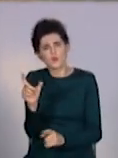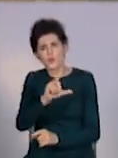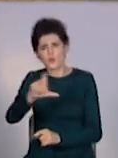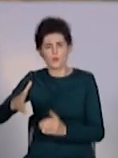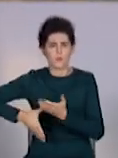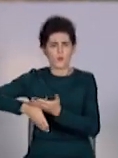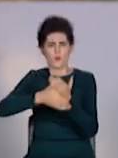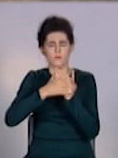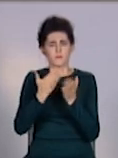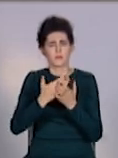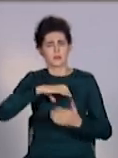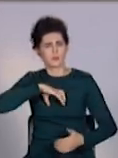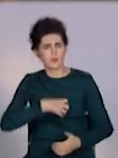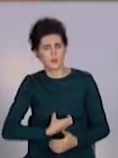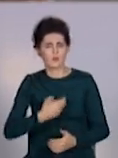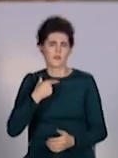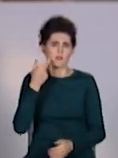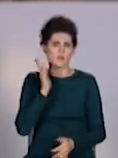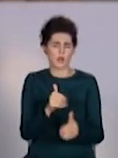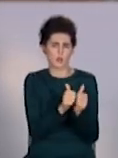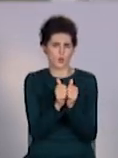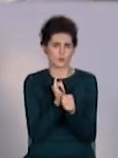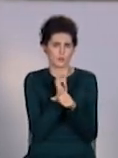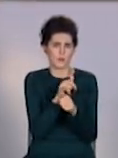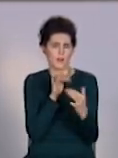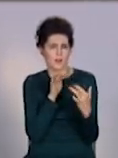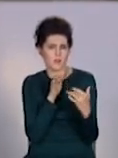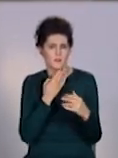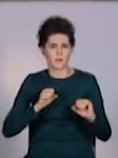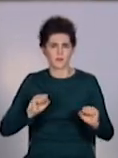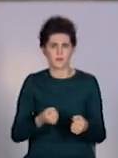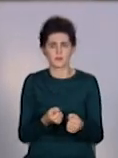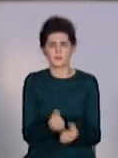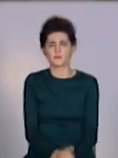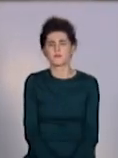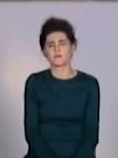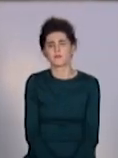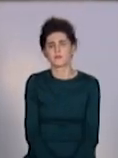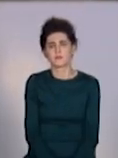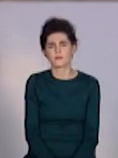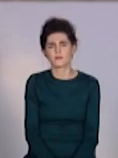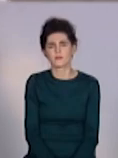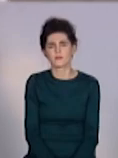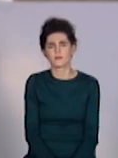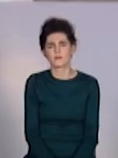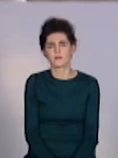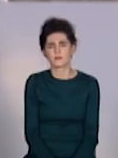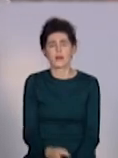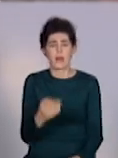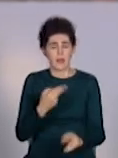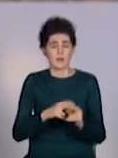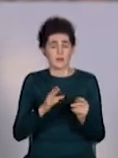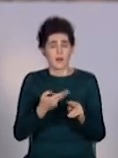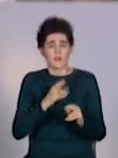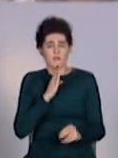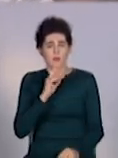Коли стає сумно, навідується до сусідки. Іди ко мені, я себе так люблю, моя краса. Людмила також одна